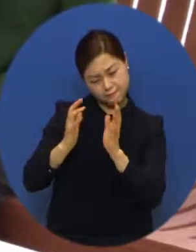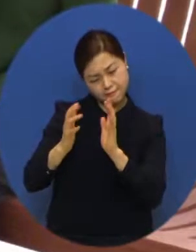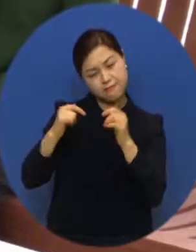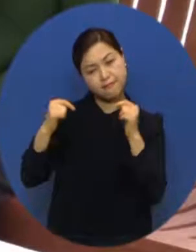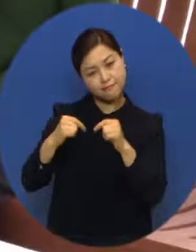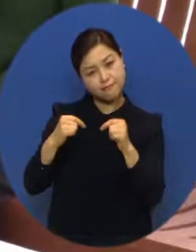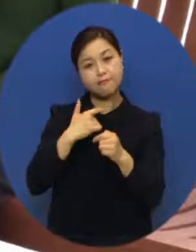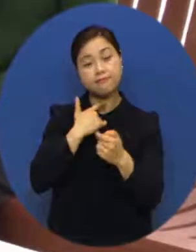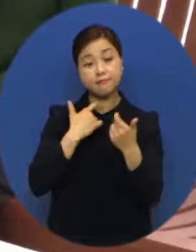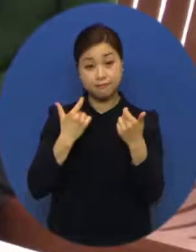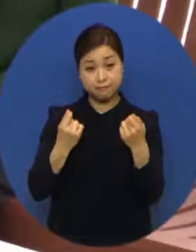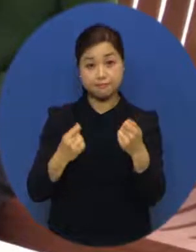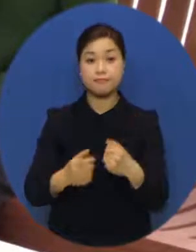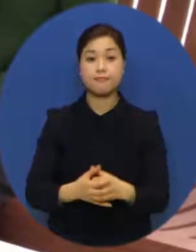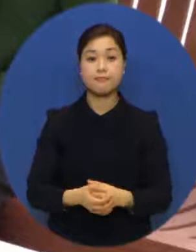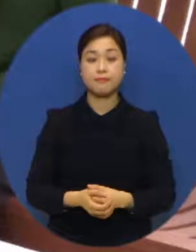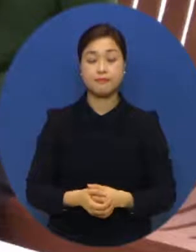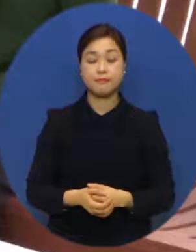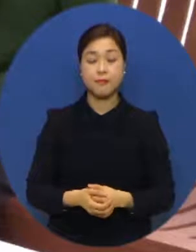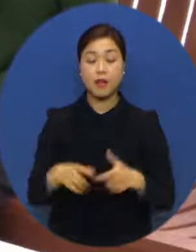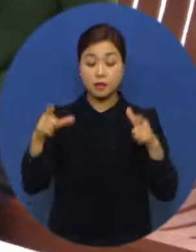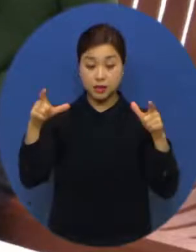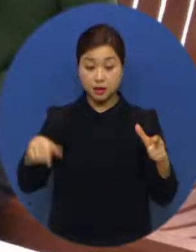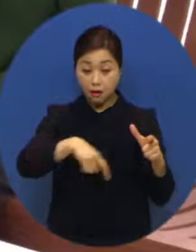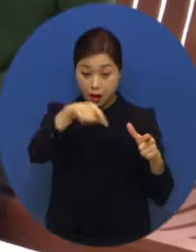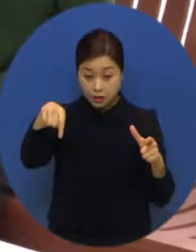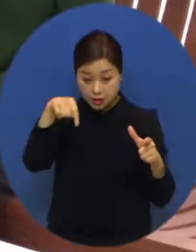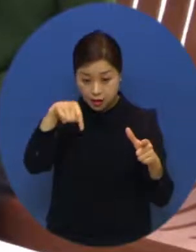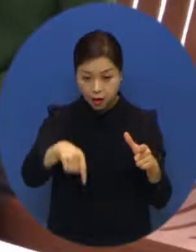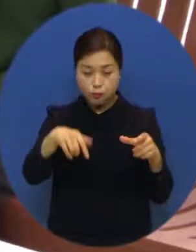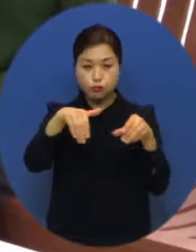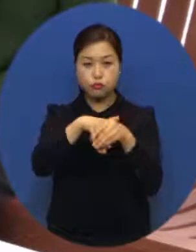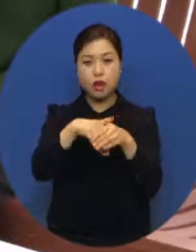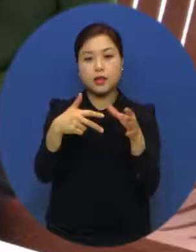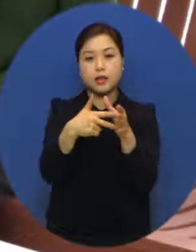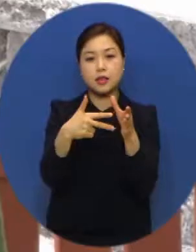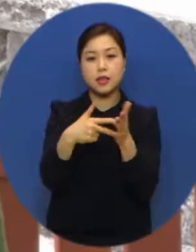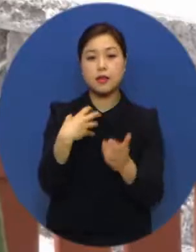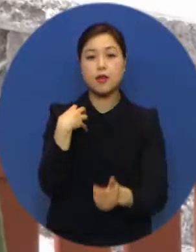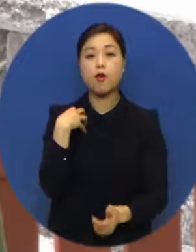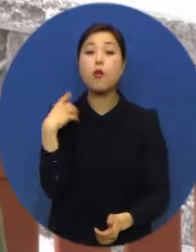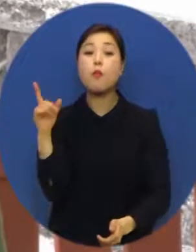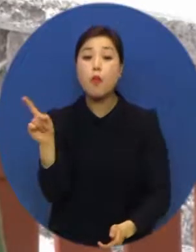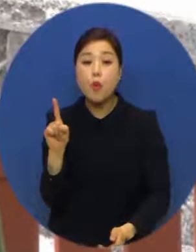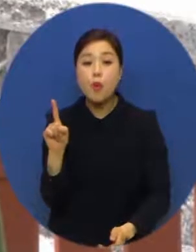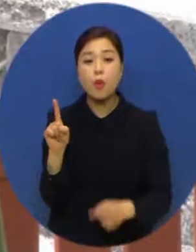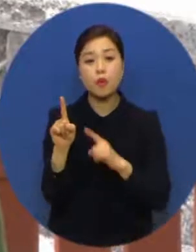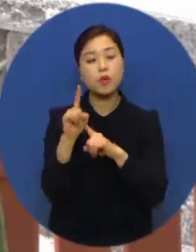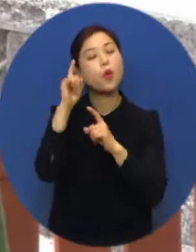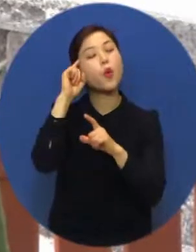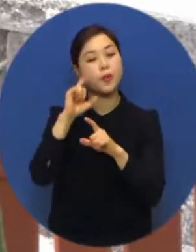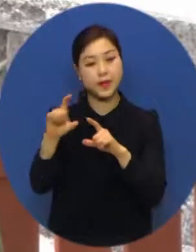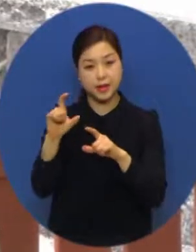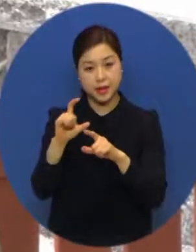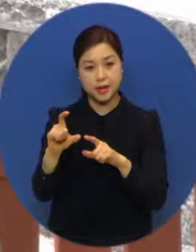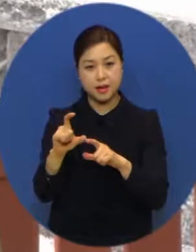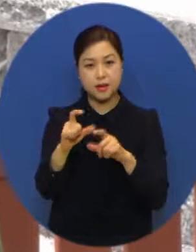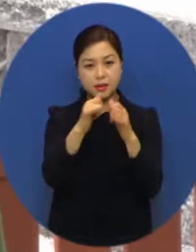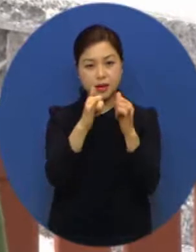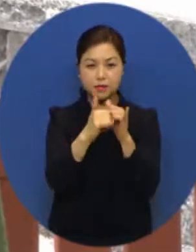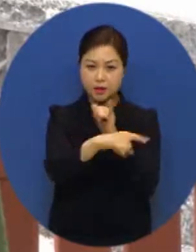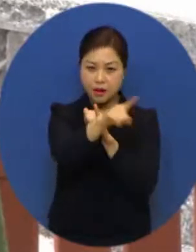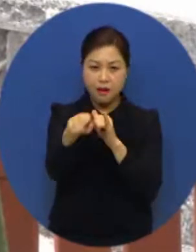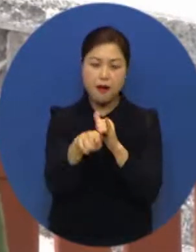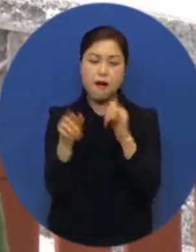때문에 지역에서 문화재단이 어떤 역할을 해야 되는지 그런 데 대한 고민들을 다른 분들과 같이